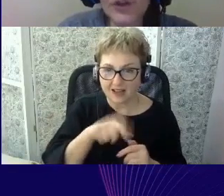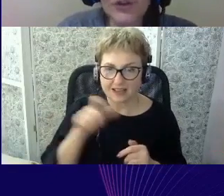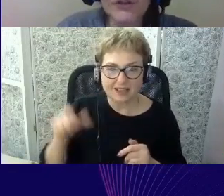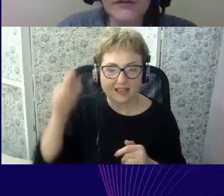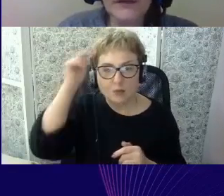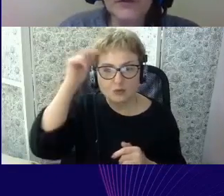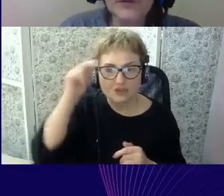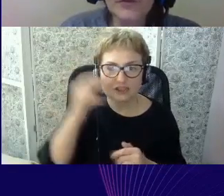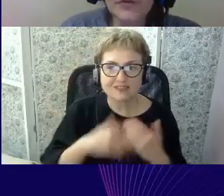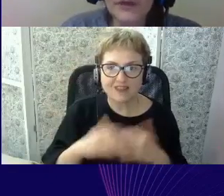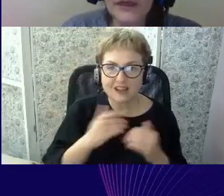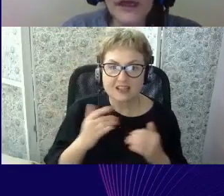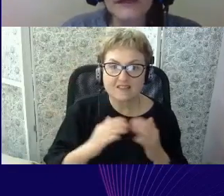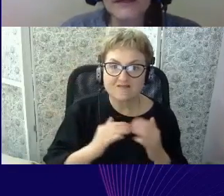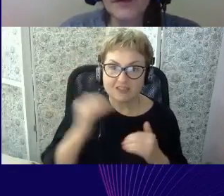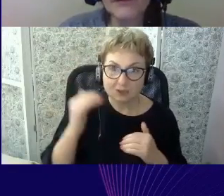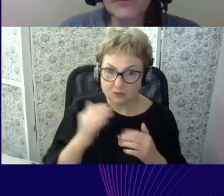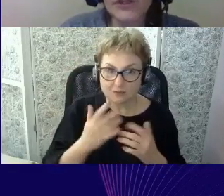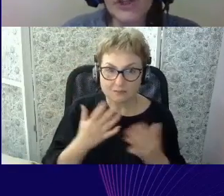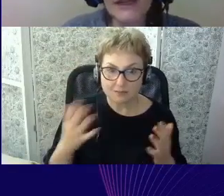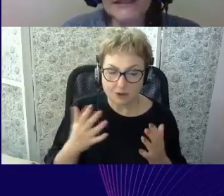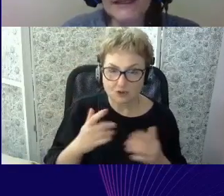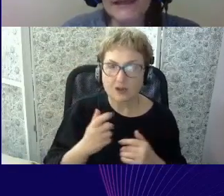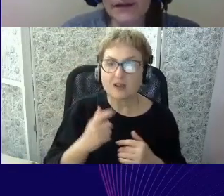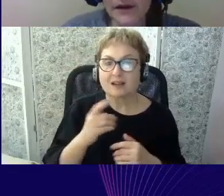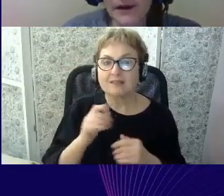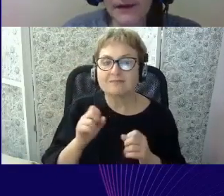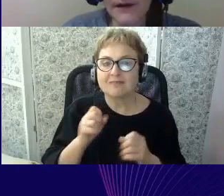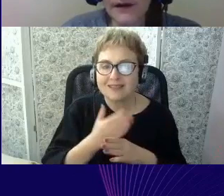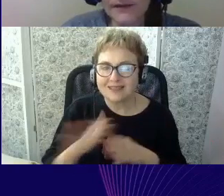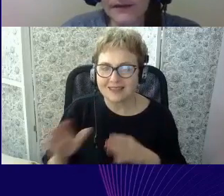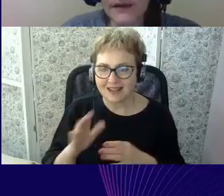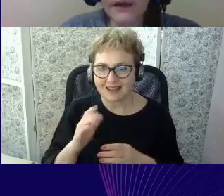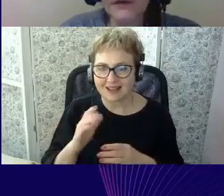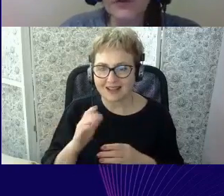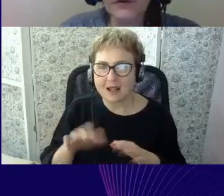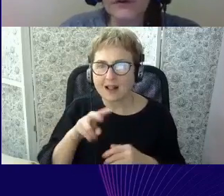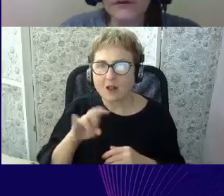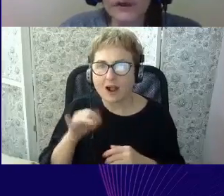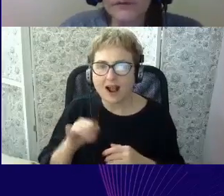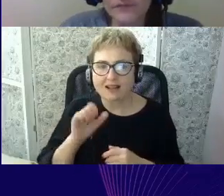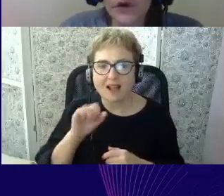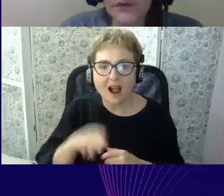контингент обучающихся с инвалидностью высокий, разрабатываются даже отдельные локальные акты,